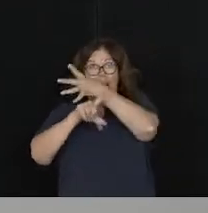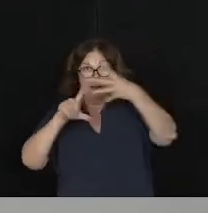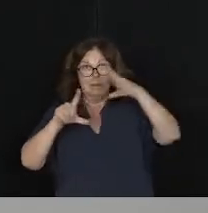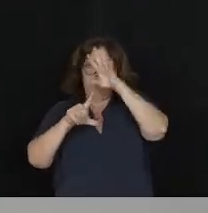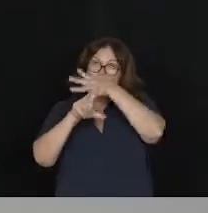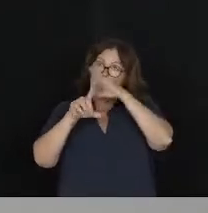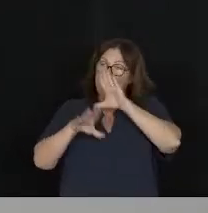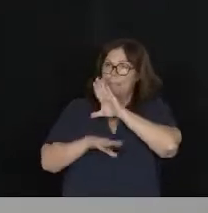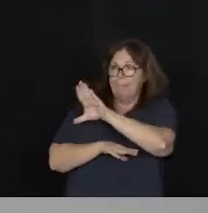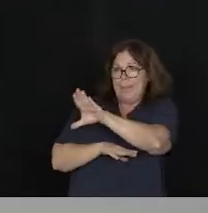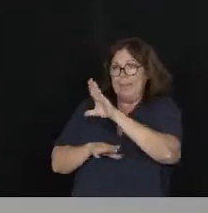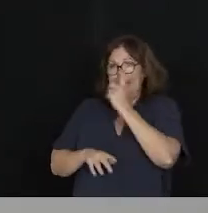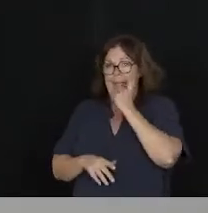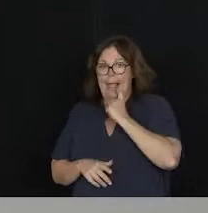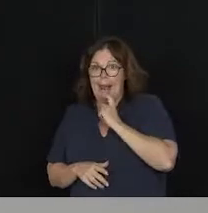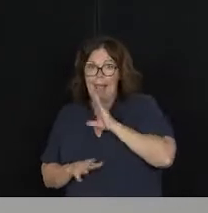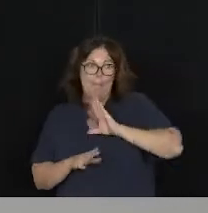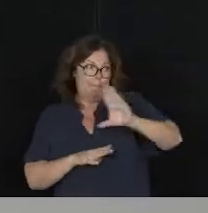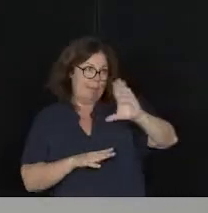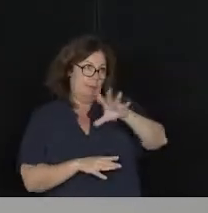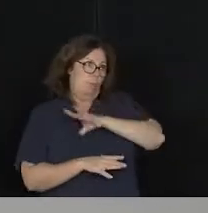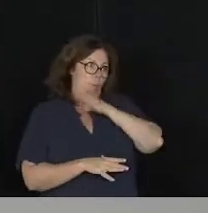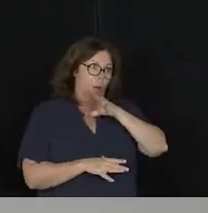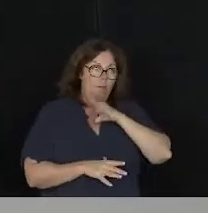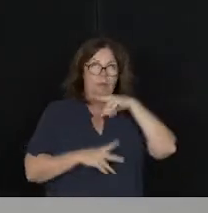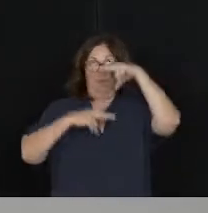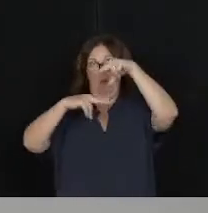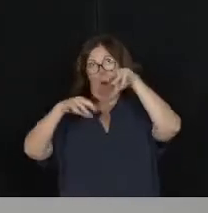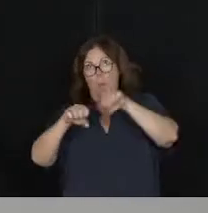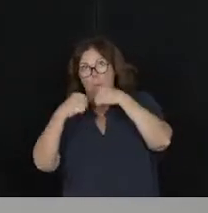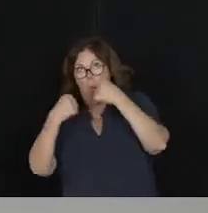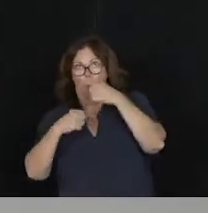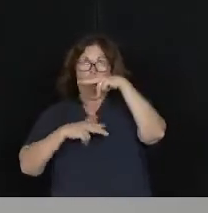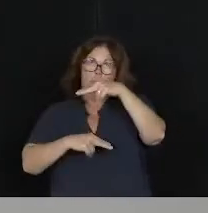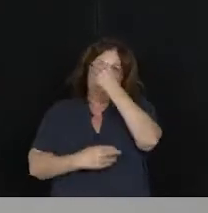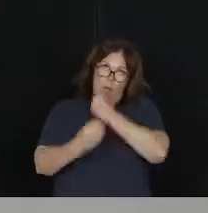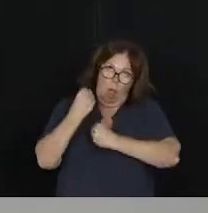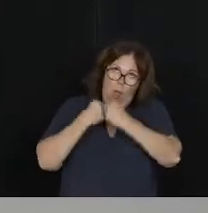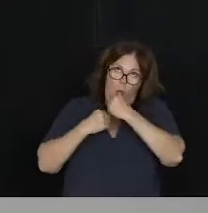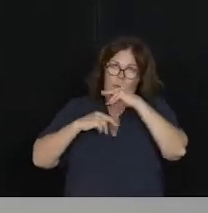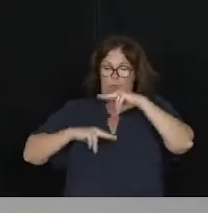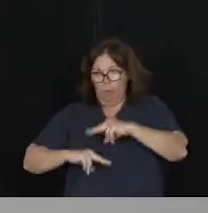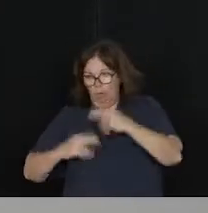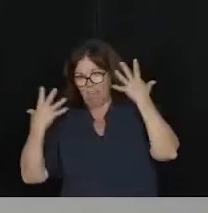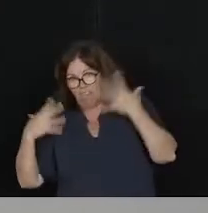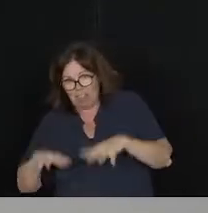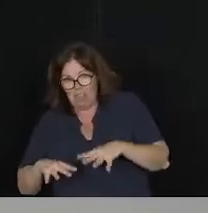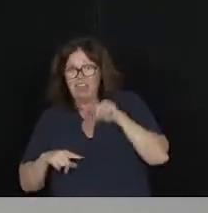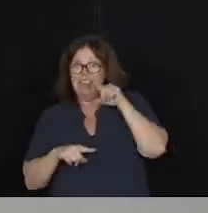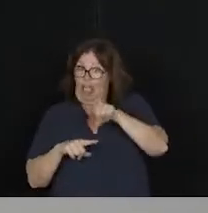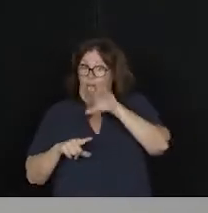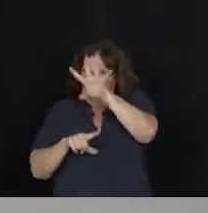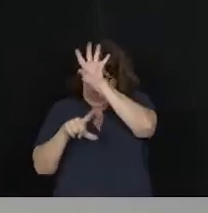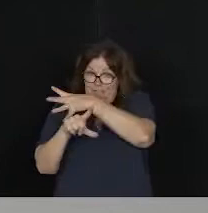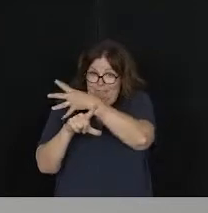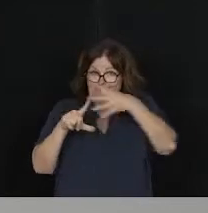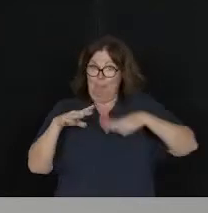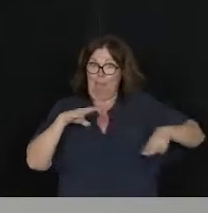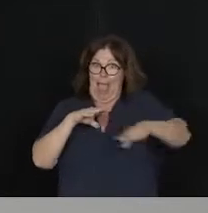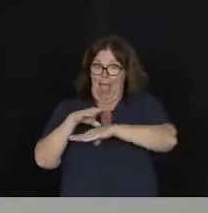élèves qui répartissent les durées des enseignements, des repos, des repas, hein, l'emploi du temps est le socle du pacte pédagogique